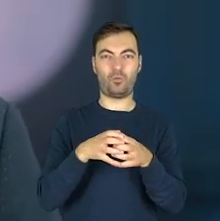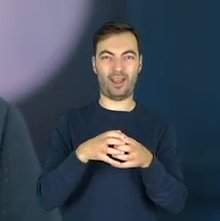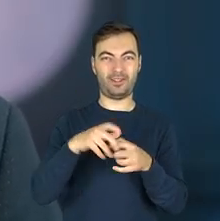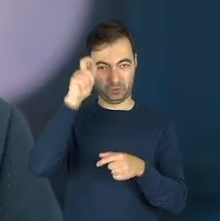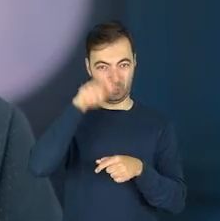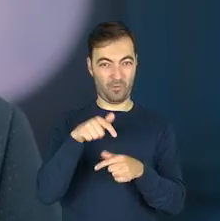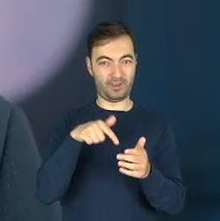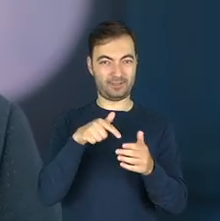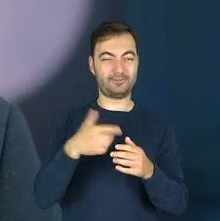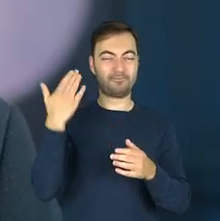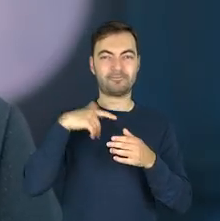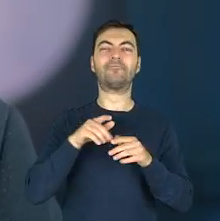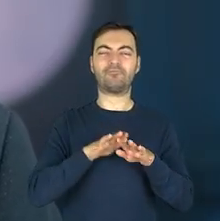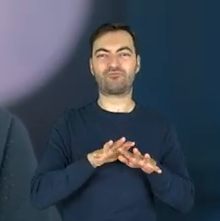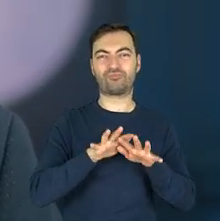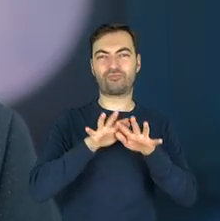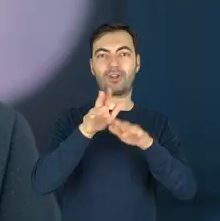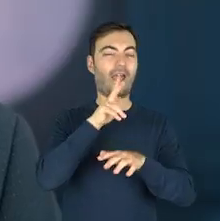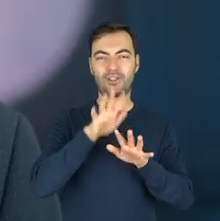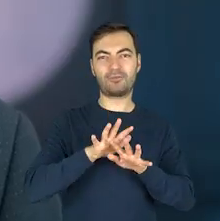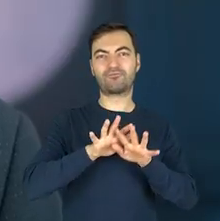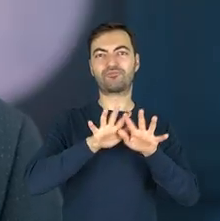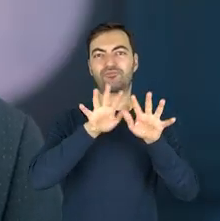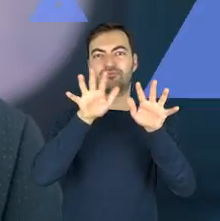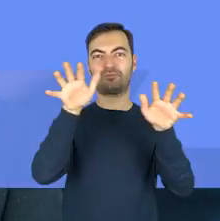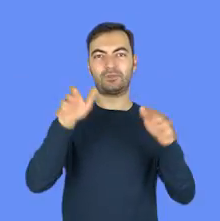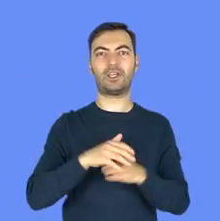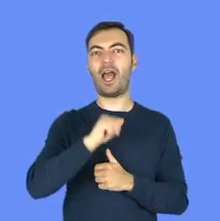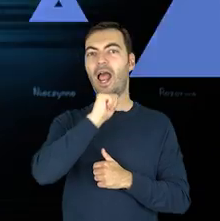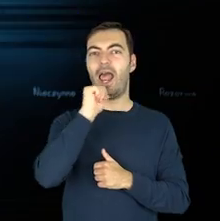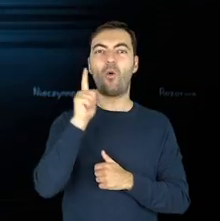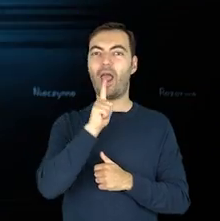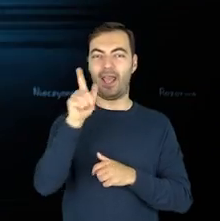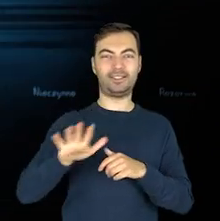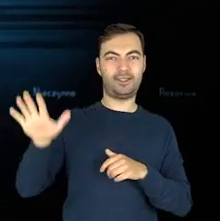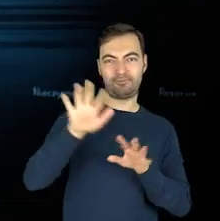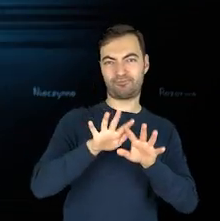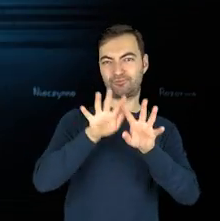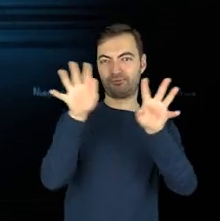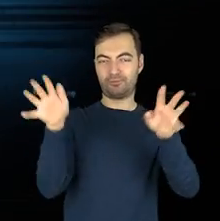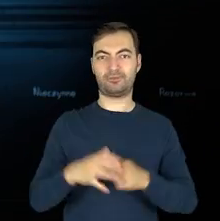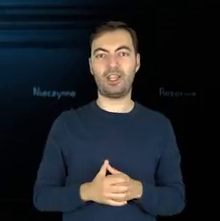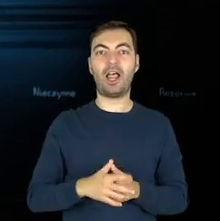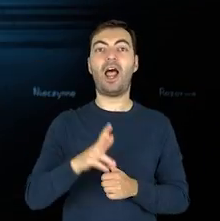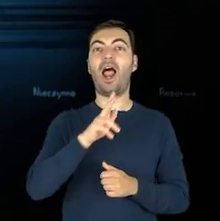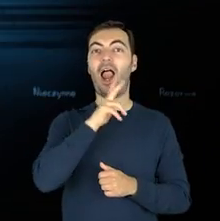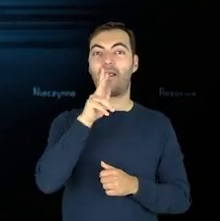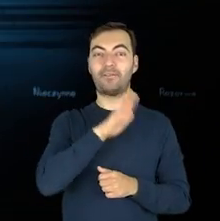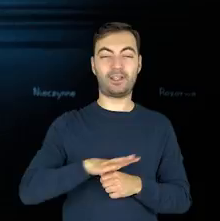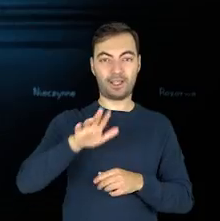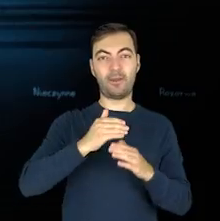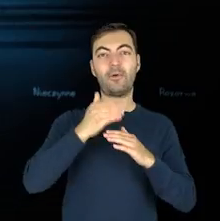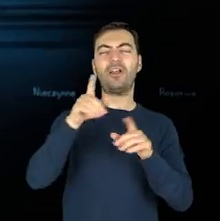gatunku wyemigrowała z Afryki i zaczęła zasiedlać Eurazję. Poza Afryką homo sapiens też spotykał się z